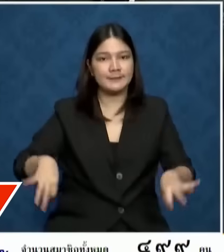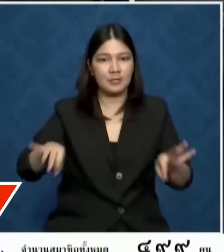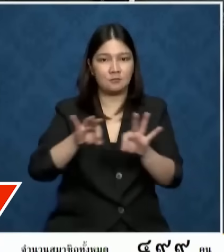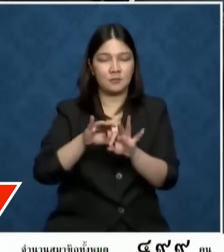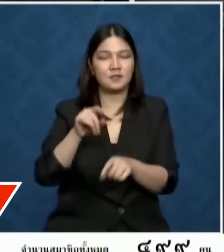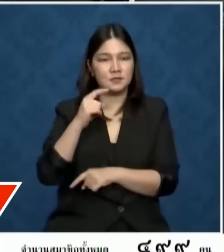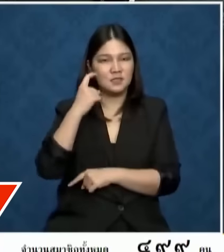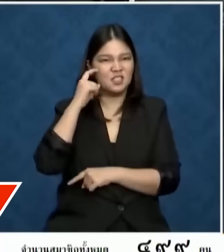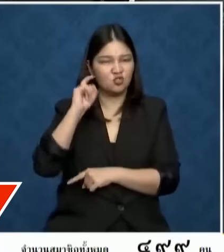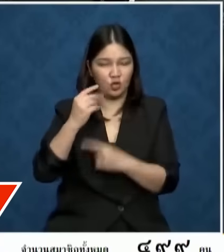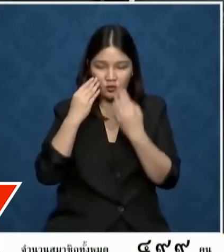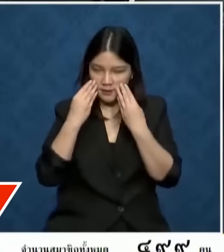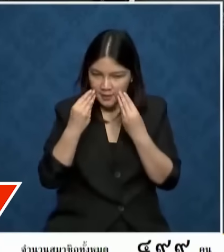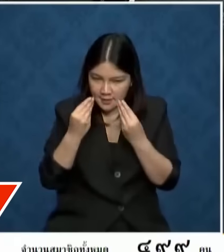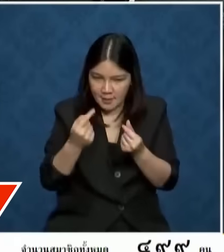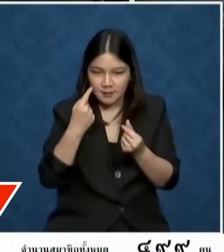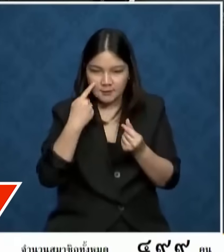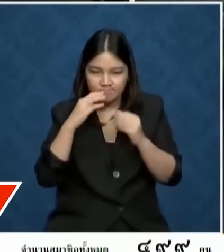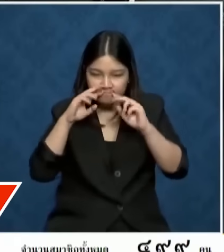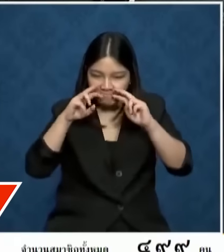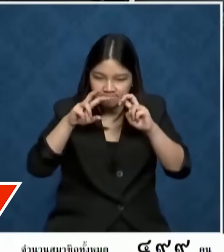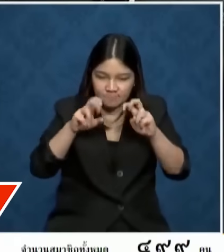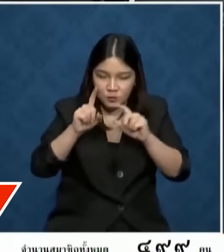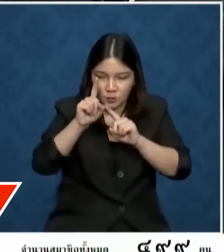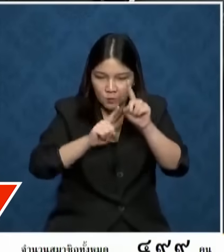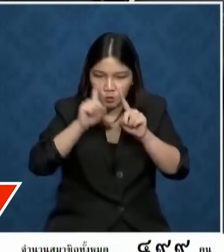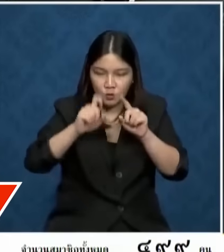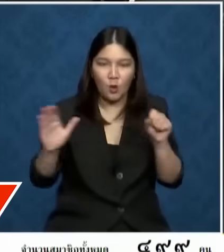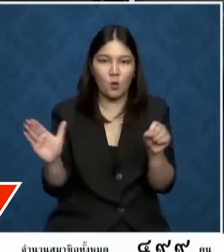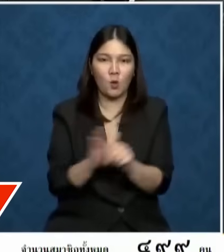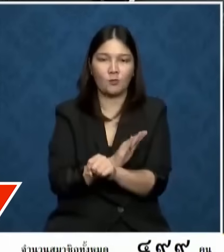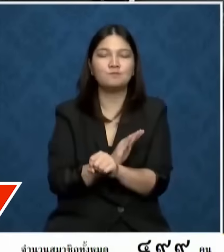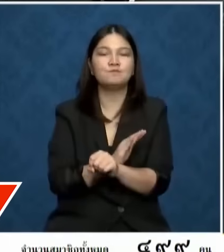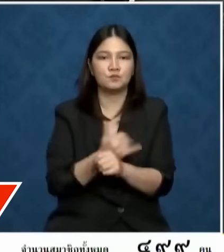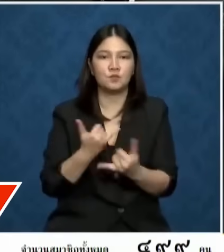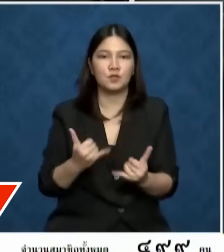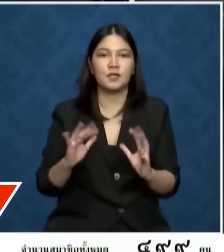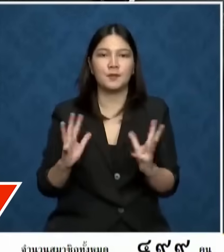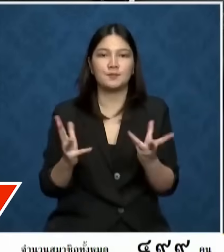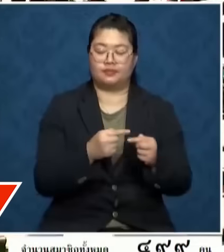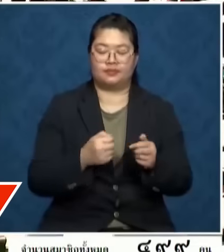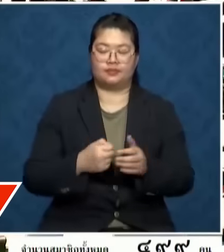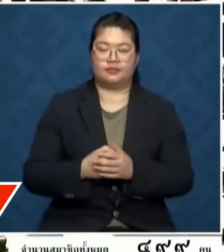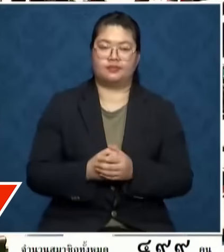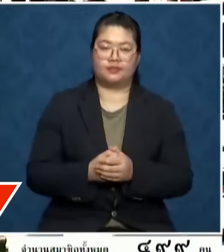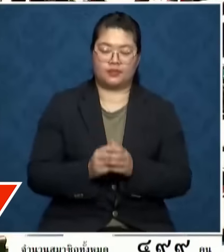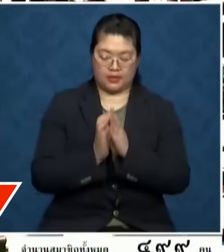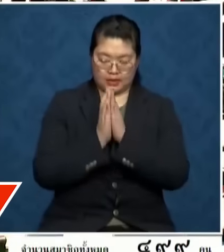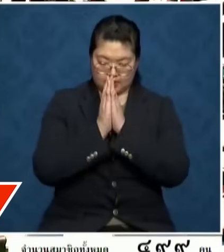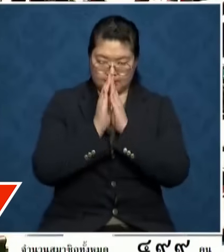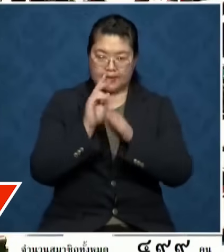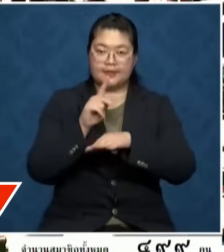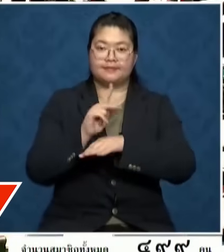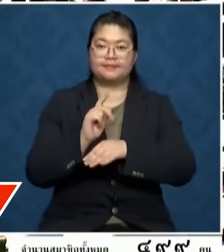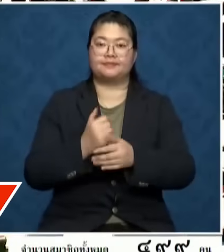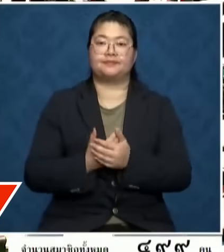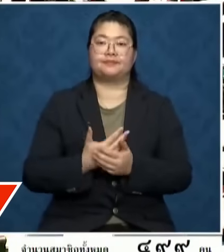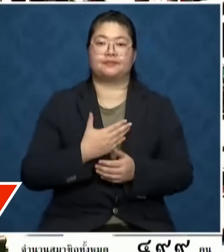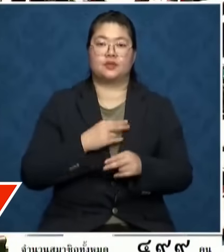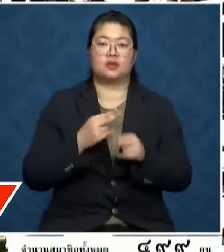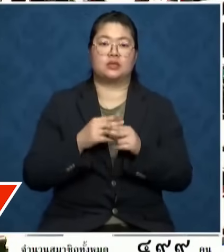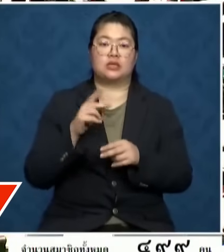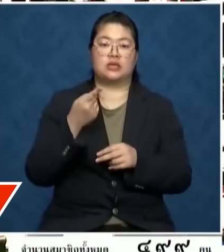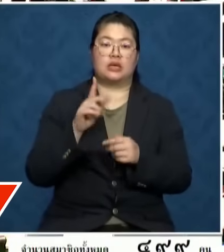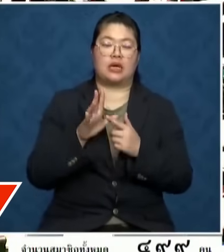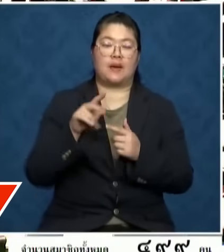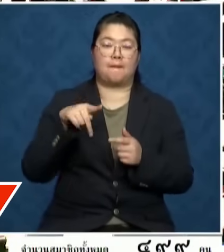พิจารณาอย่างถีถ้วนแล้วก็พิจารณาให้ครอบคลุมทุกประเด็นครับผมสำหรับวันนี้ขอบคุณครับท่านประธานที่เคารพครับครับผมคำพอง